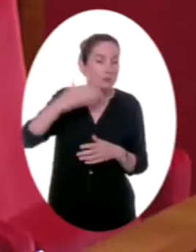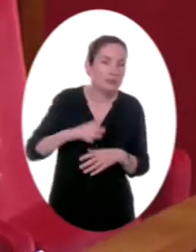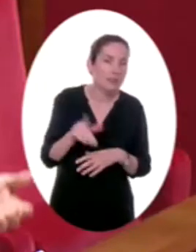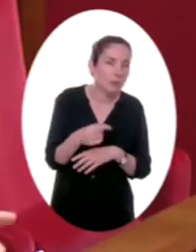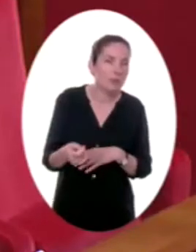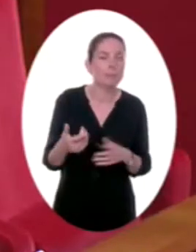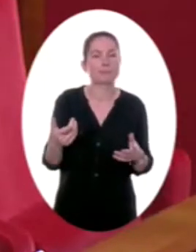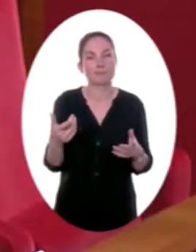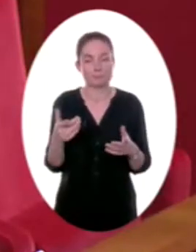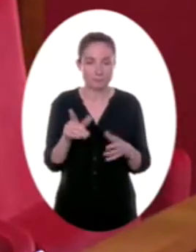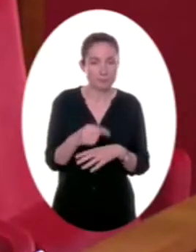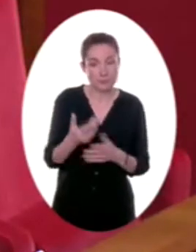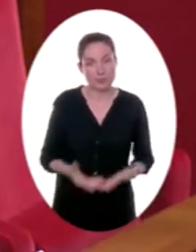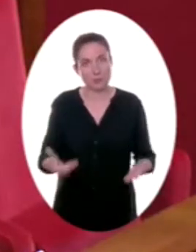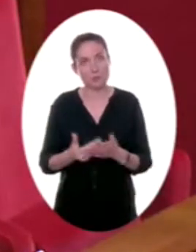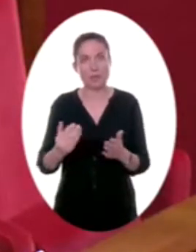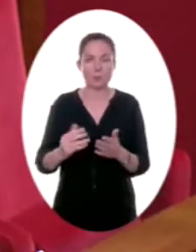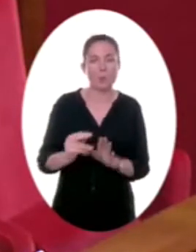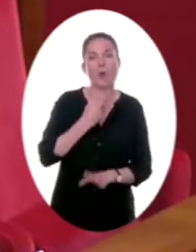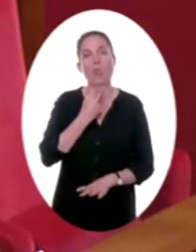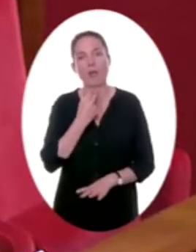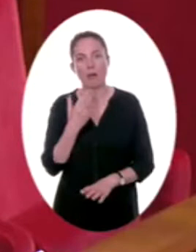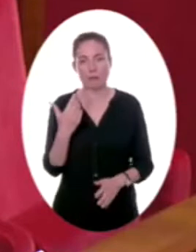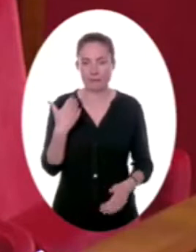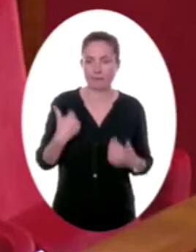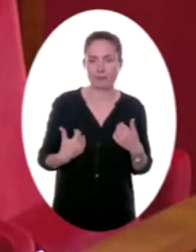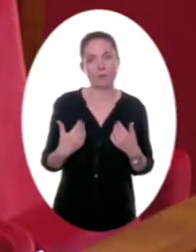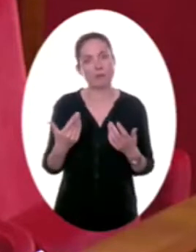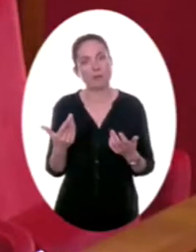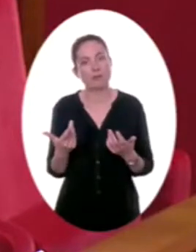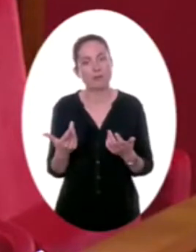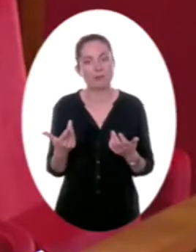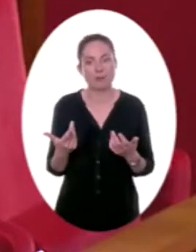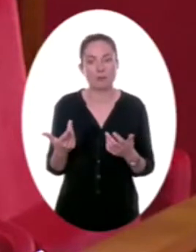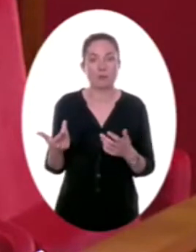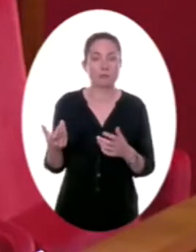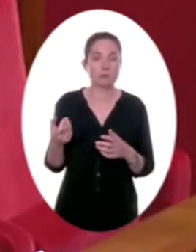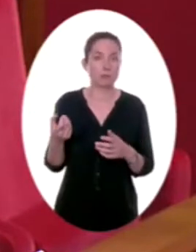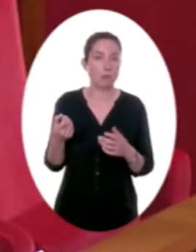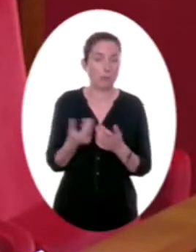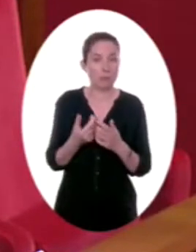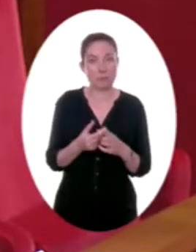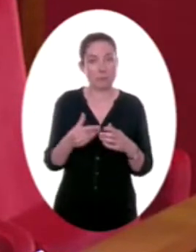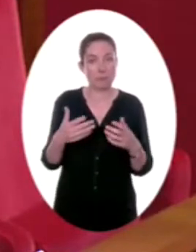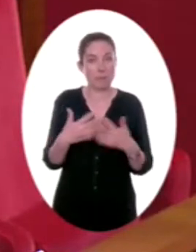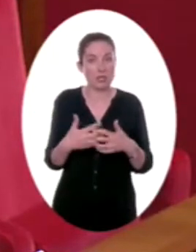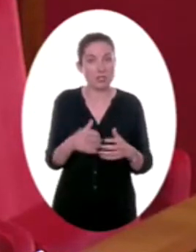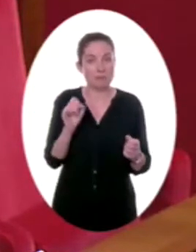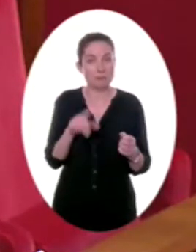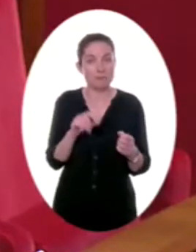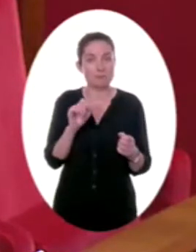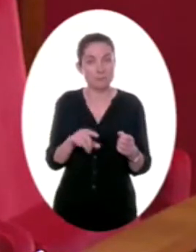problématique, c'est qu'une personne en situation de handicap, la faire revenir périodiquement pour mettre des pièces dans la